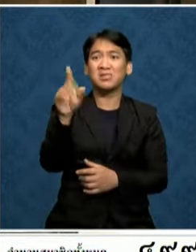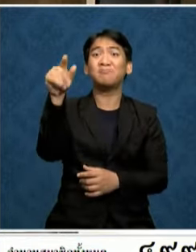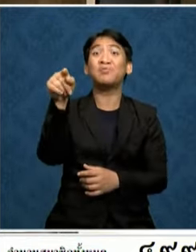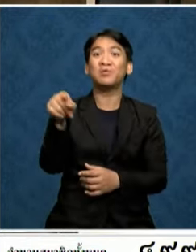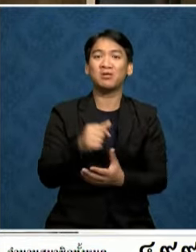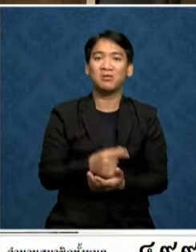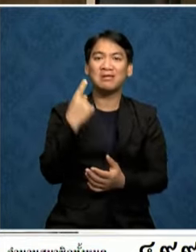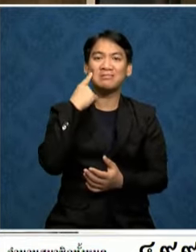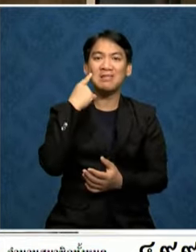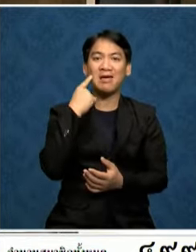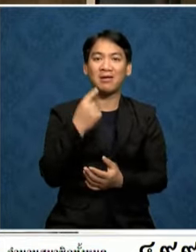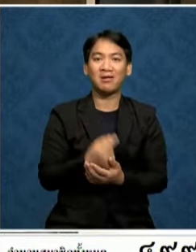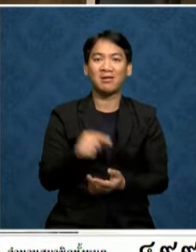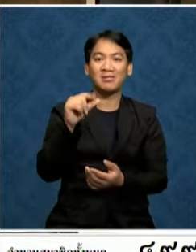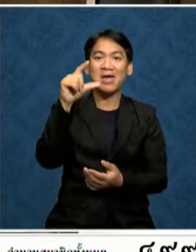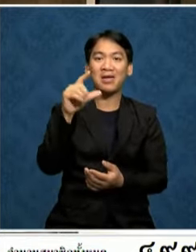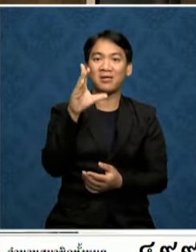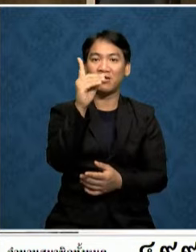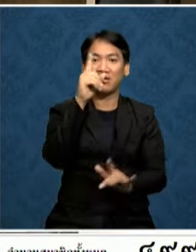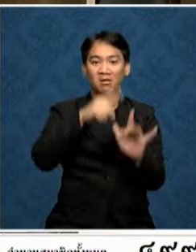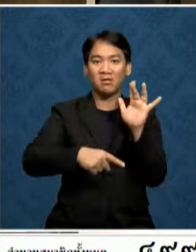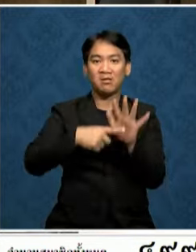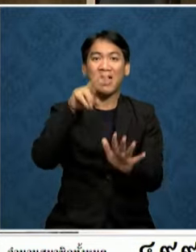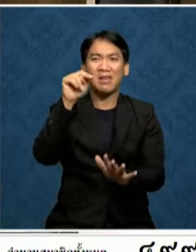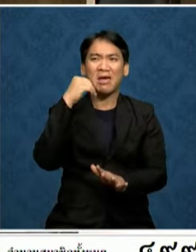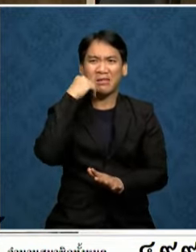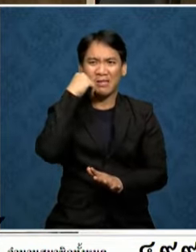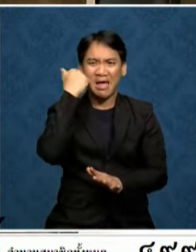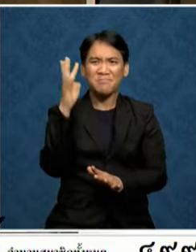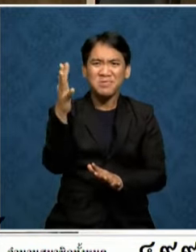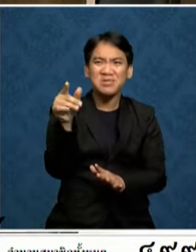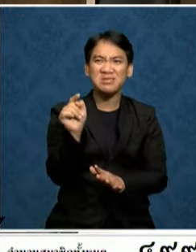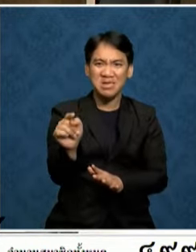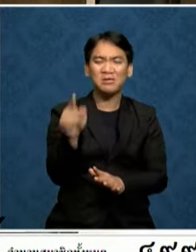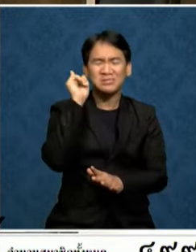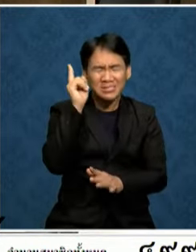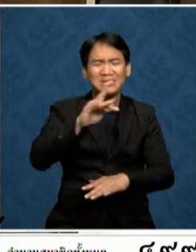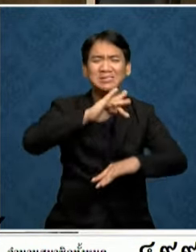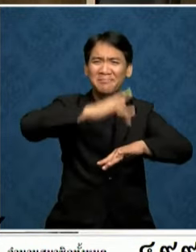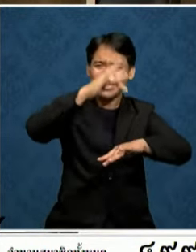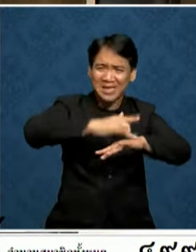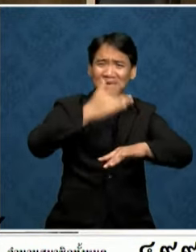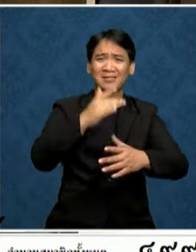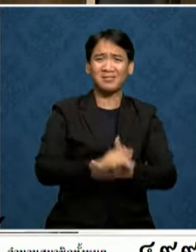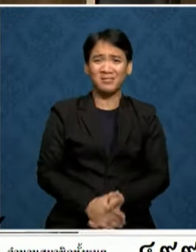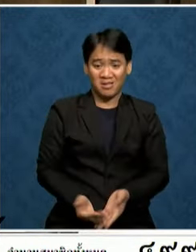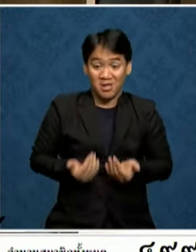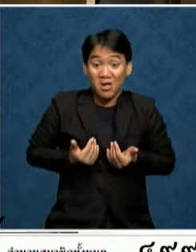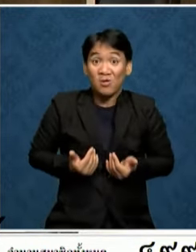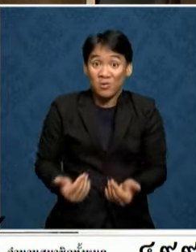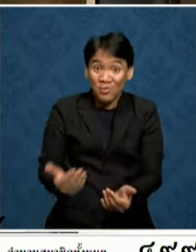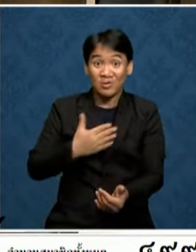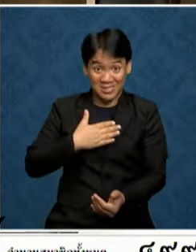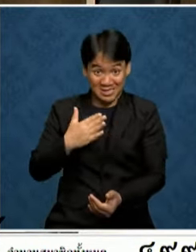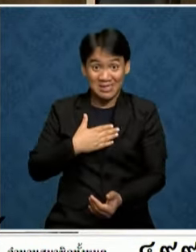ด้านอะไรอย่างเงี้ยค่ะมันเป็นเรื่องปกติมันเป็นแค่เรื่องธรรมชาติอ่ะค่ะลูกดิฉันก็เกิดมาจากการร่วมเพศไม่ใเหรอ